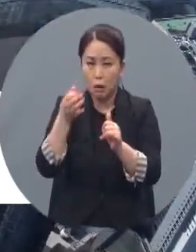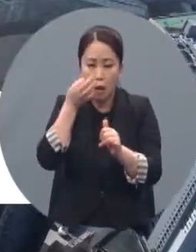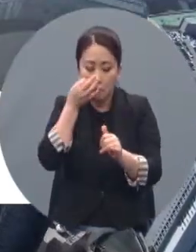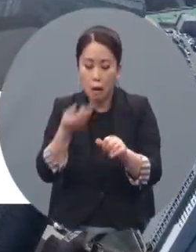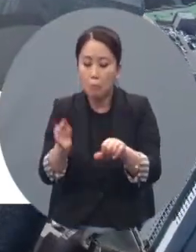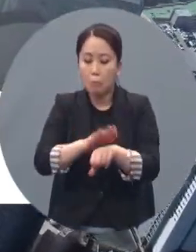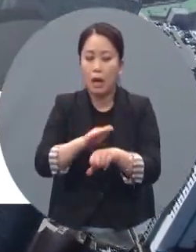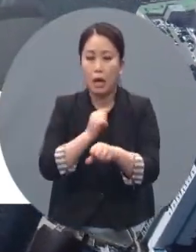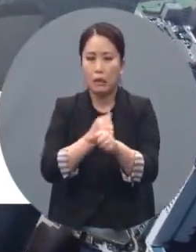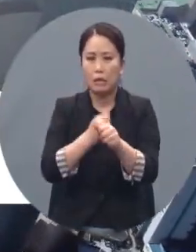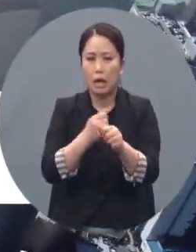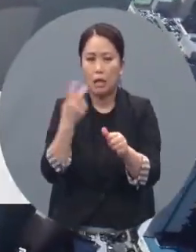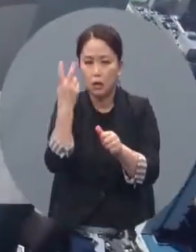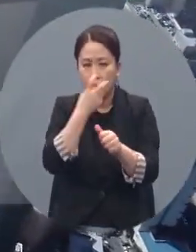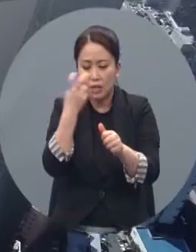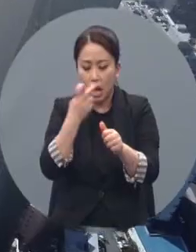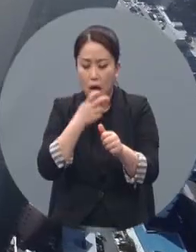의혹으로